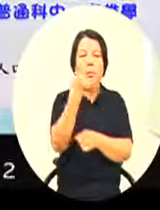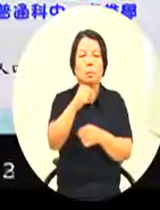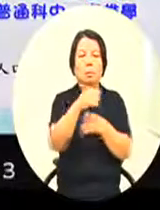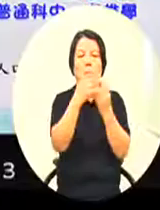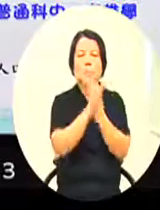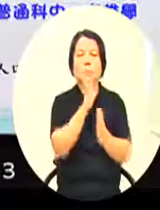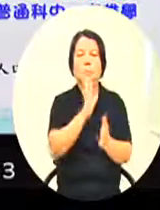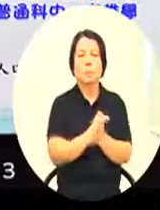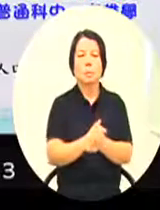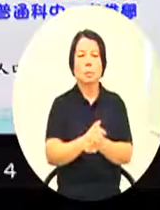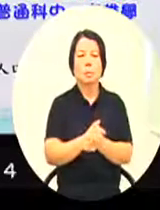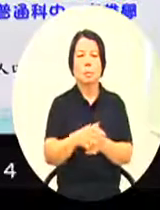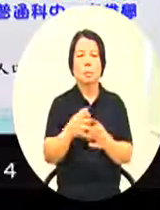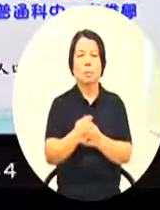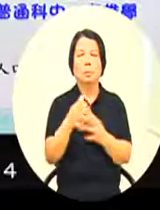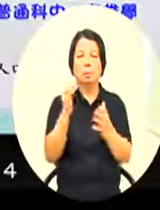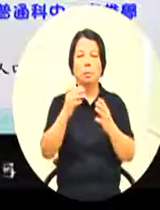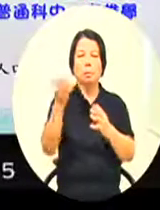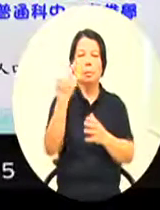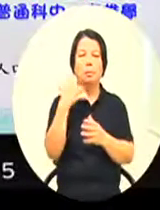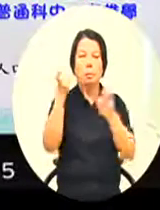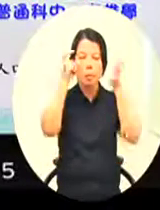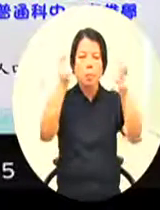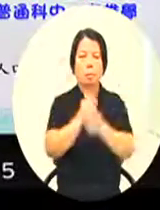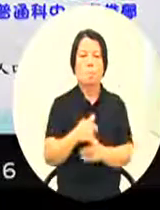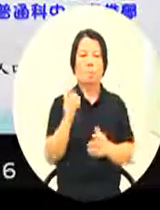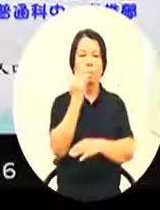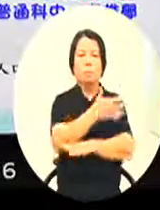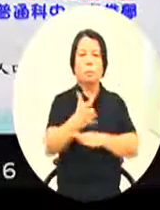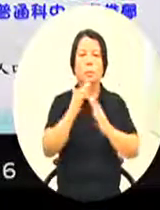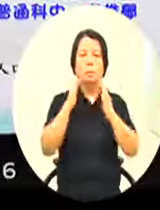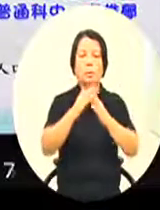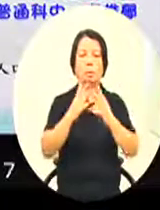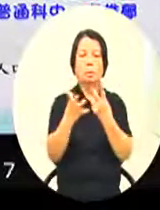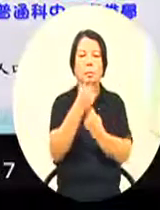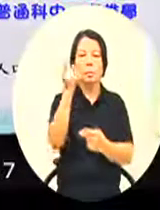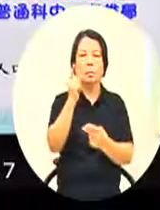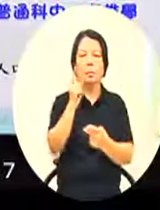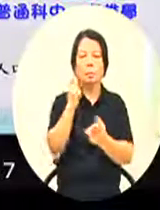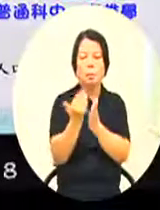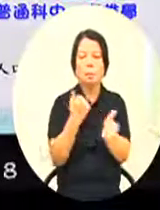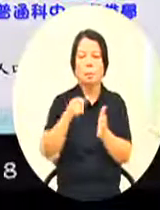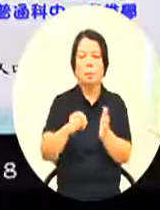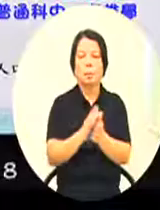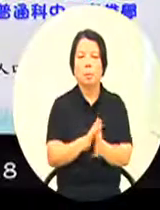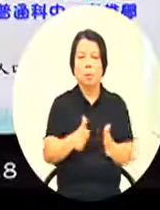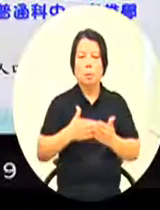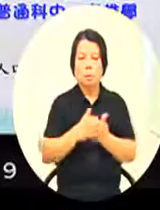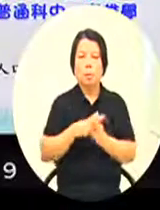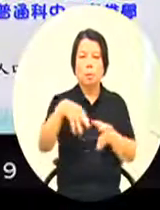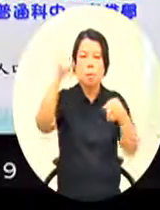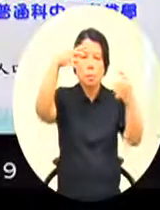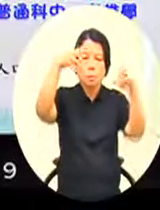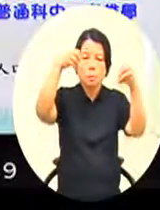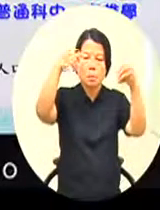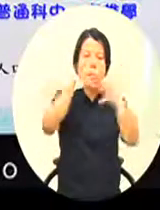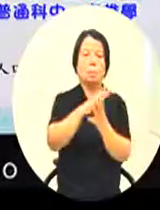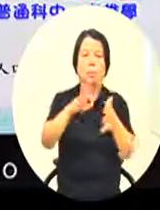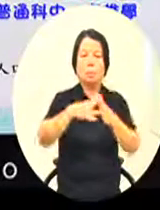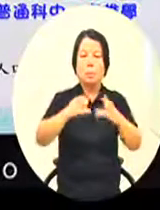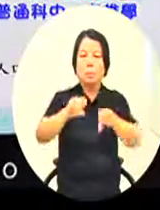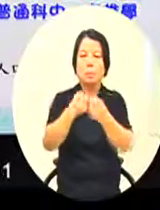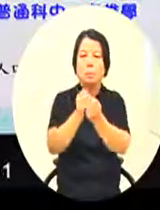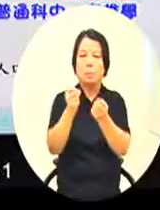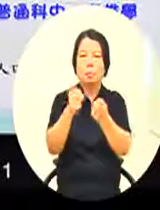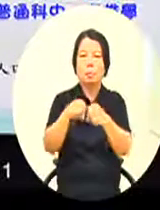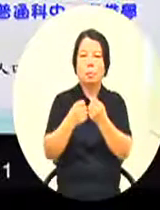高雄市合并之前，曾经在议会质询过，我们要开始汰除我们现在的灯具，而且一定